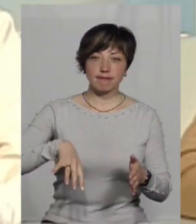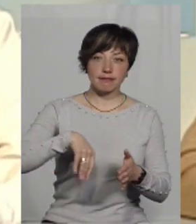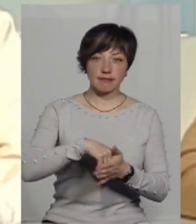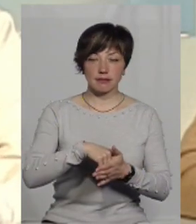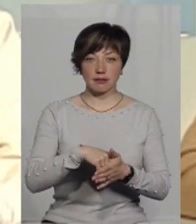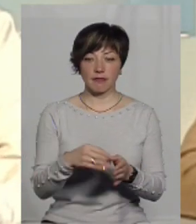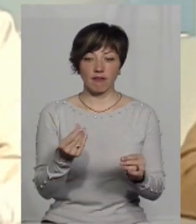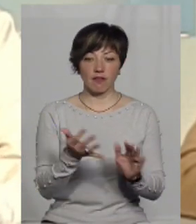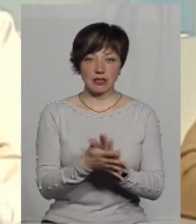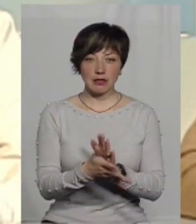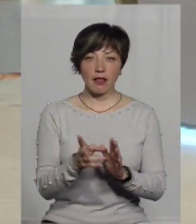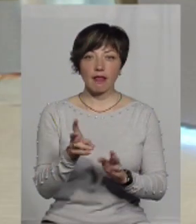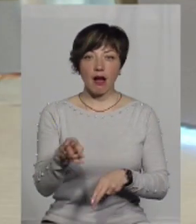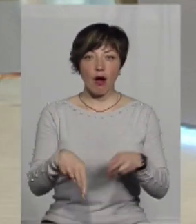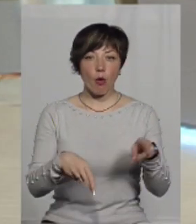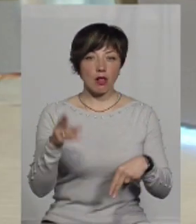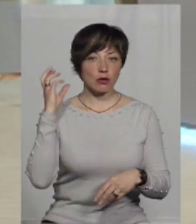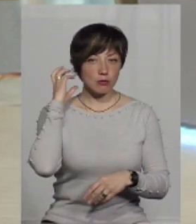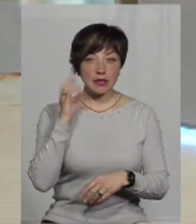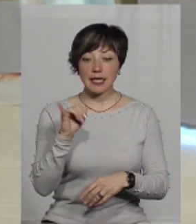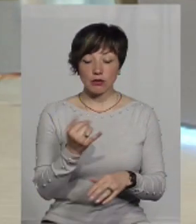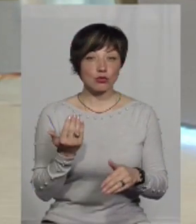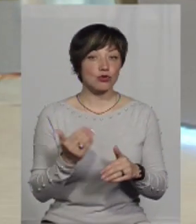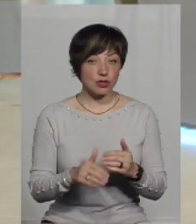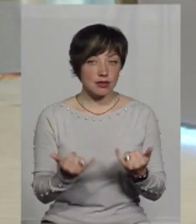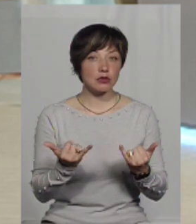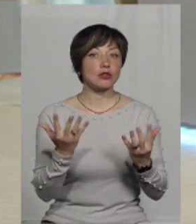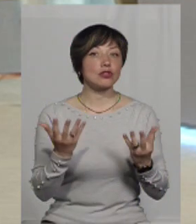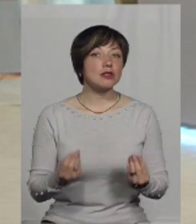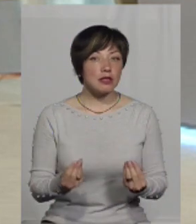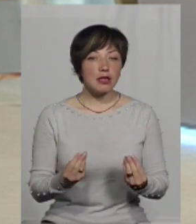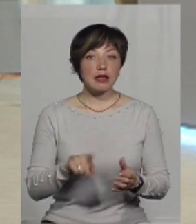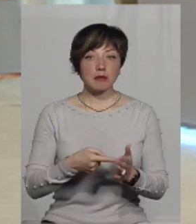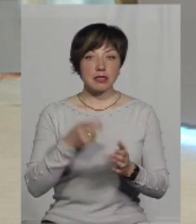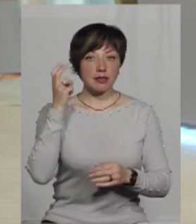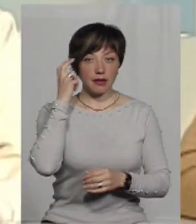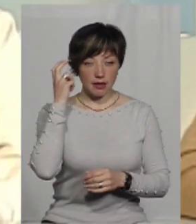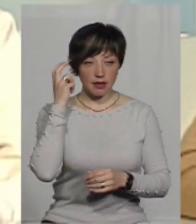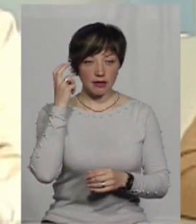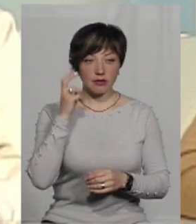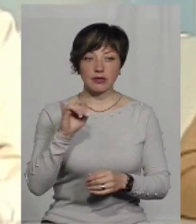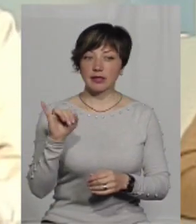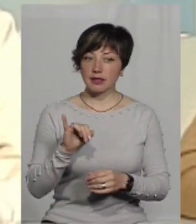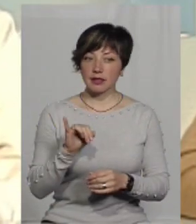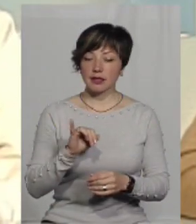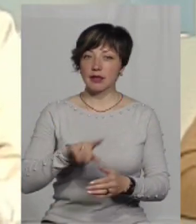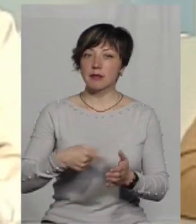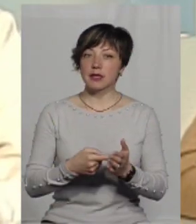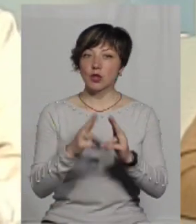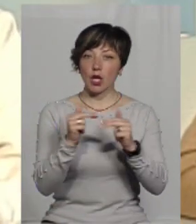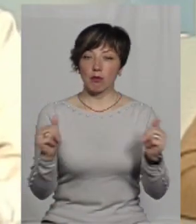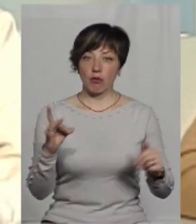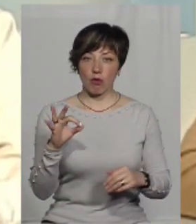покриття витрат на кохлеарну імплантацію. І вже на сьогоднішній день місто Київ і місто